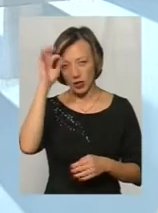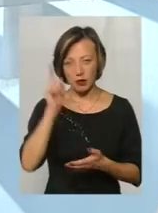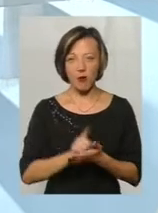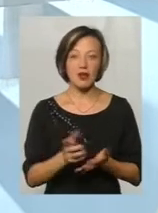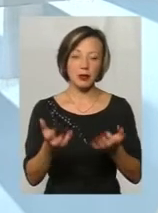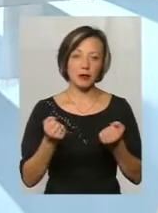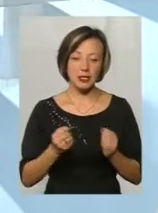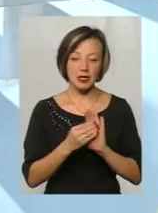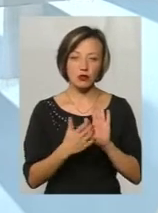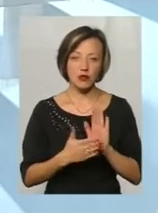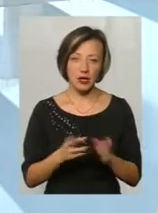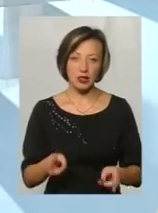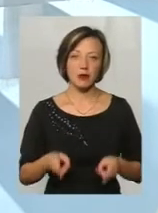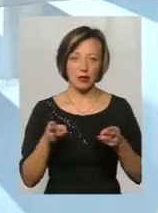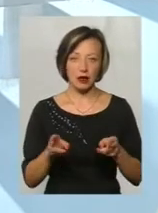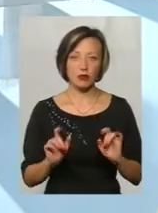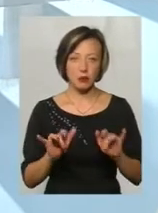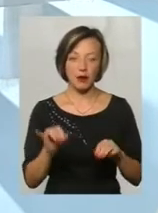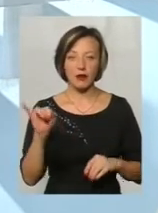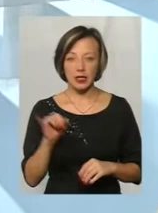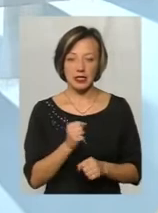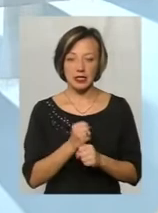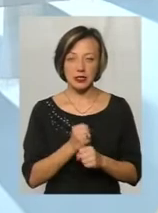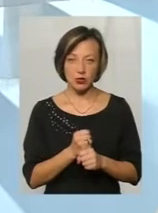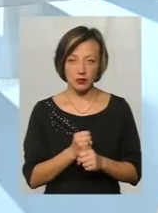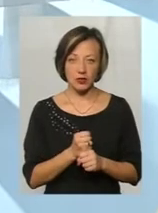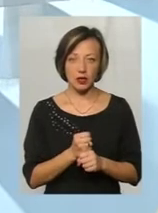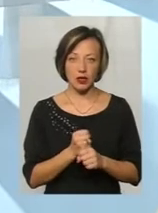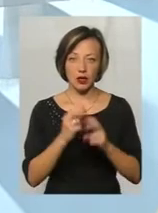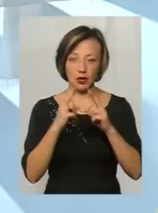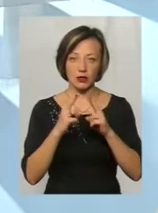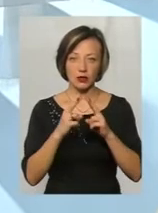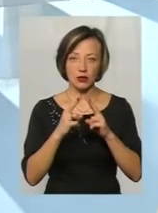прийняти, зареєструвати кримінальне провадження і здійснити